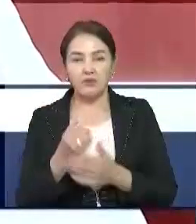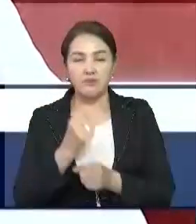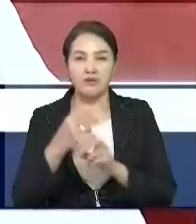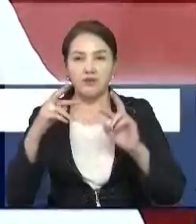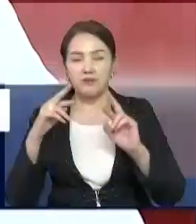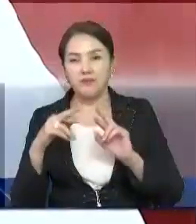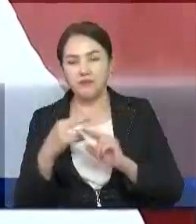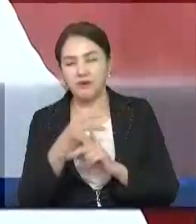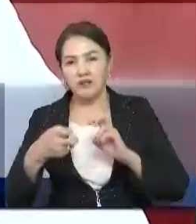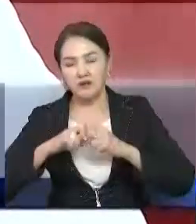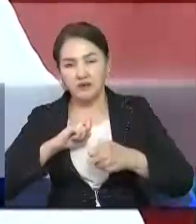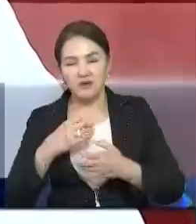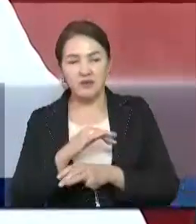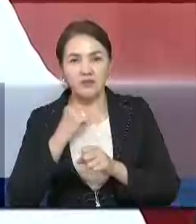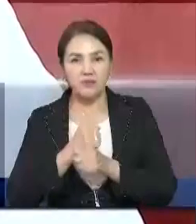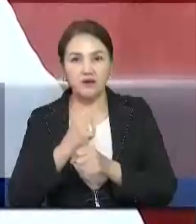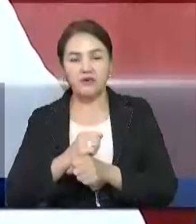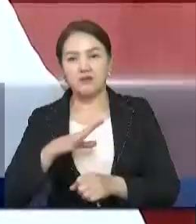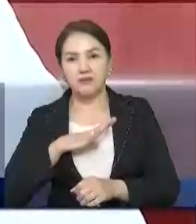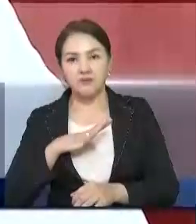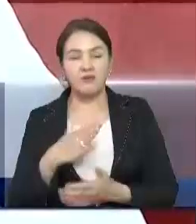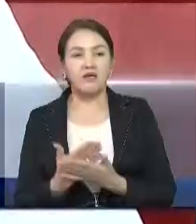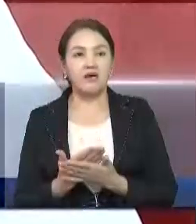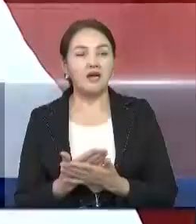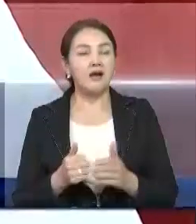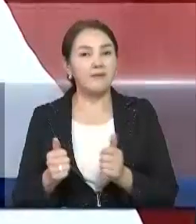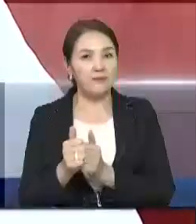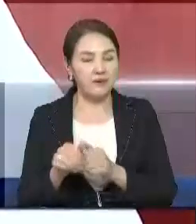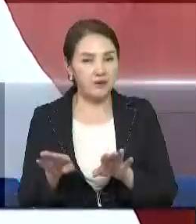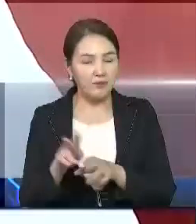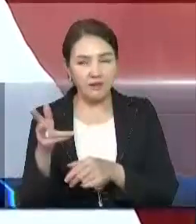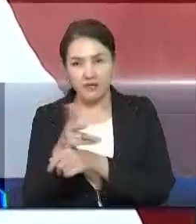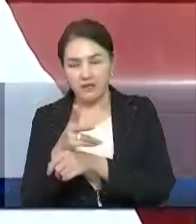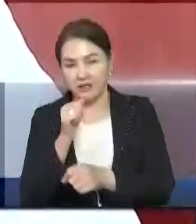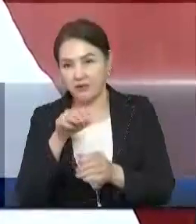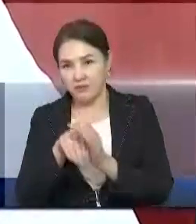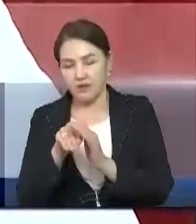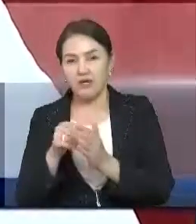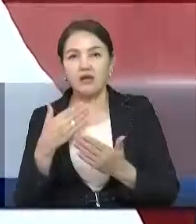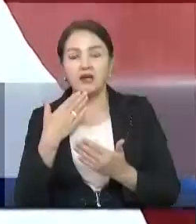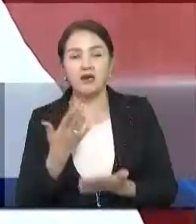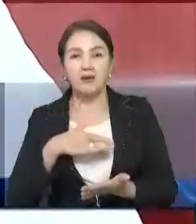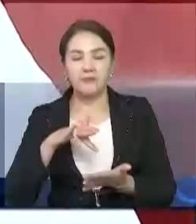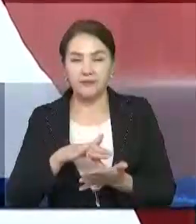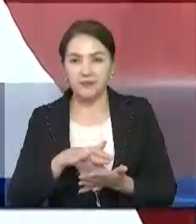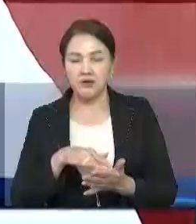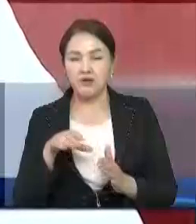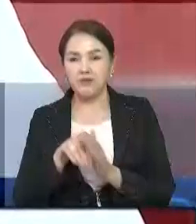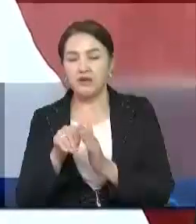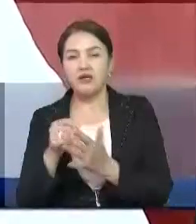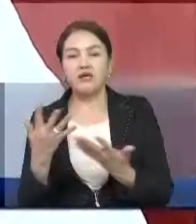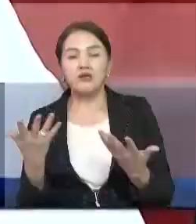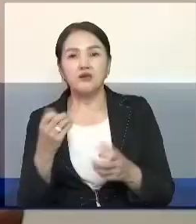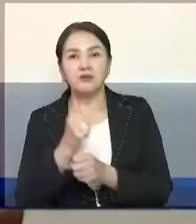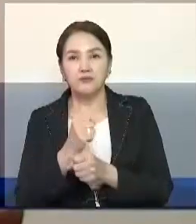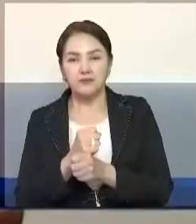шығып, олармен жұмыс істеуге қатысты көптеген жағдай туындаған болатын. Алдымен нақ осы бейне бақылаулар іске қосыла ма? Және қалада қазір бұл қондырғылардың нешеуі жұмыс